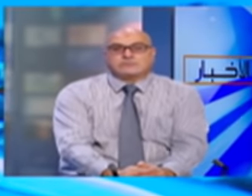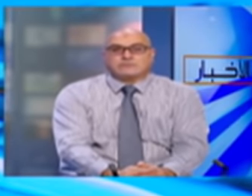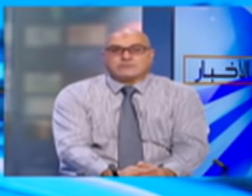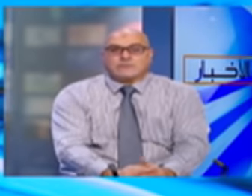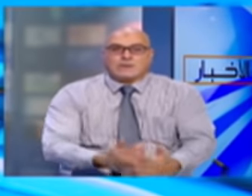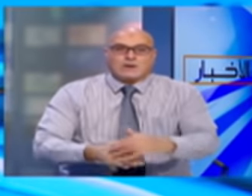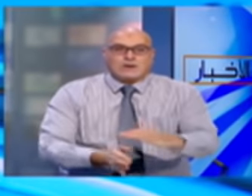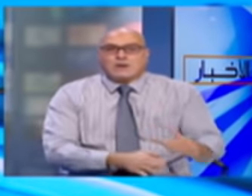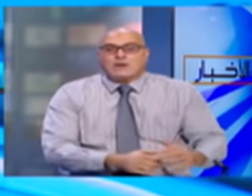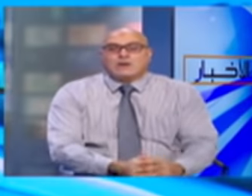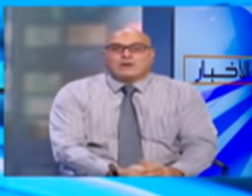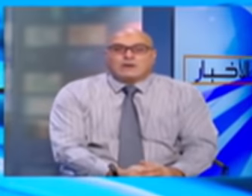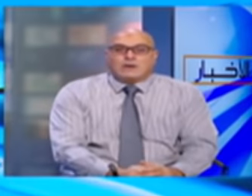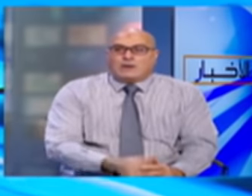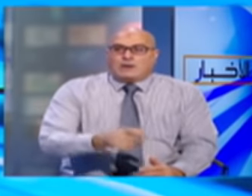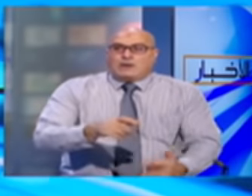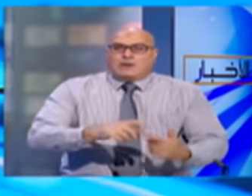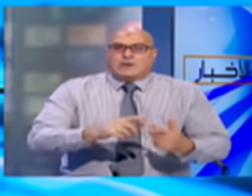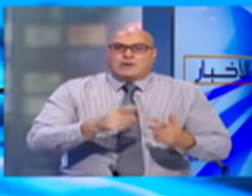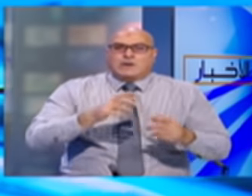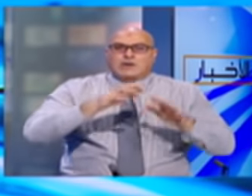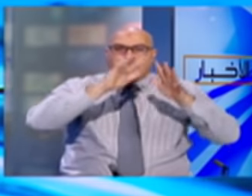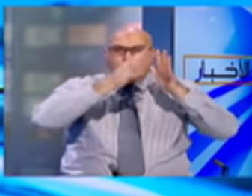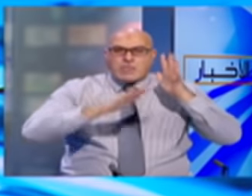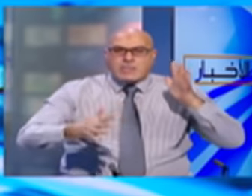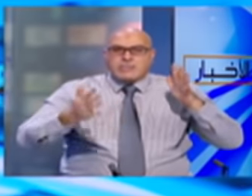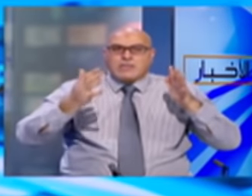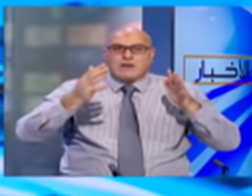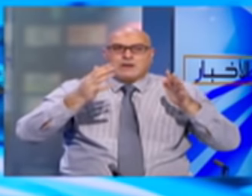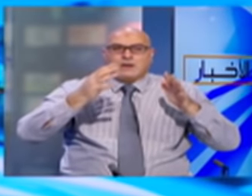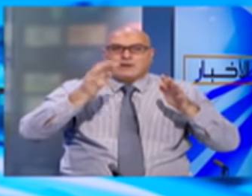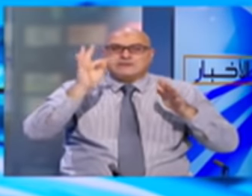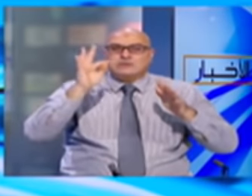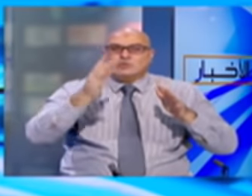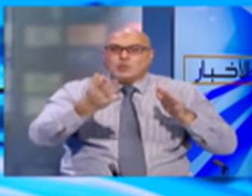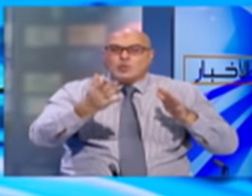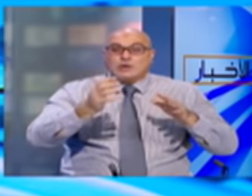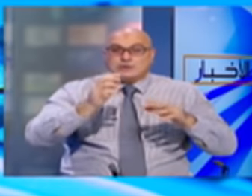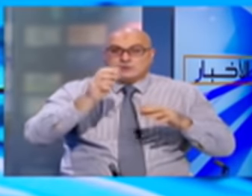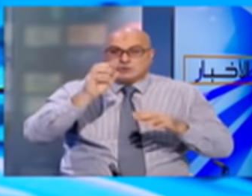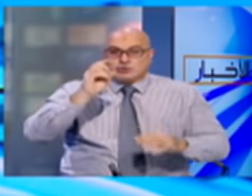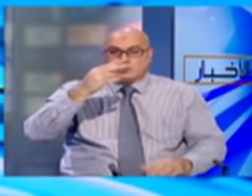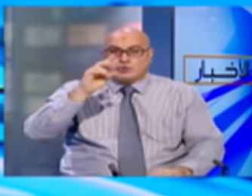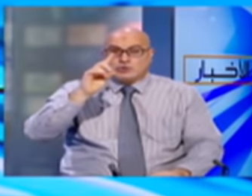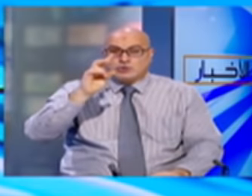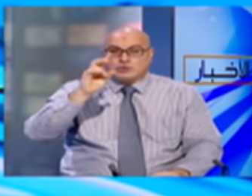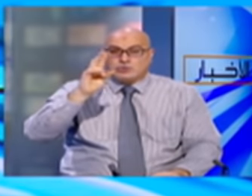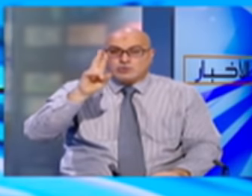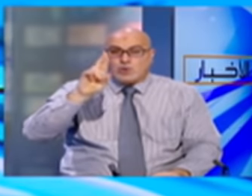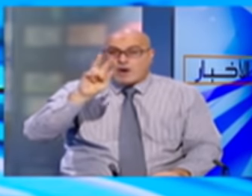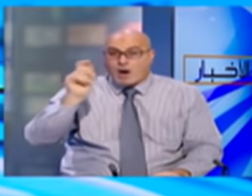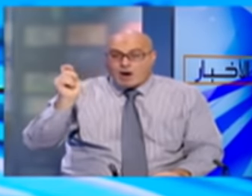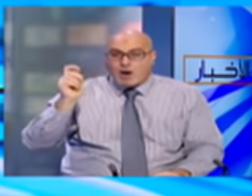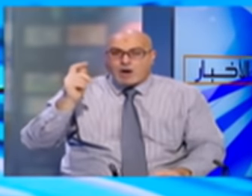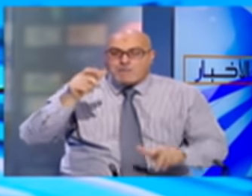ونختم النشرات من لؤلؤة جورجورا تيجدا، القبلة السياحية بامتياز والتي باتت